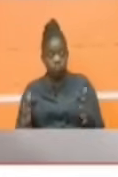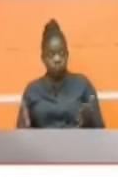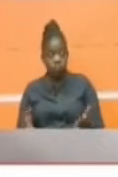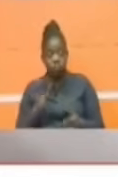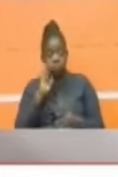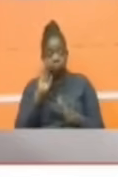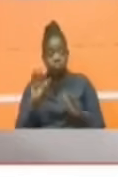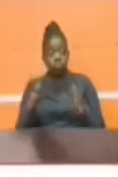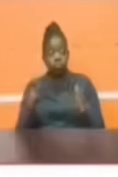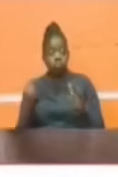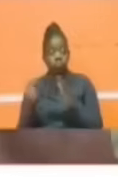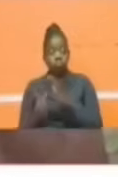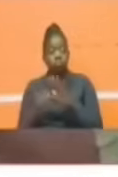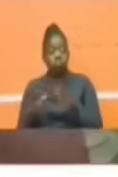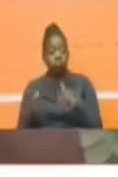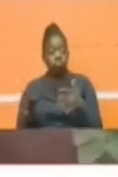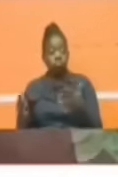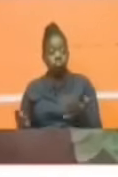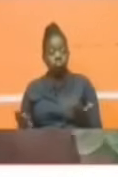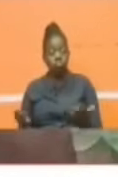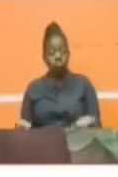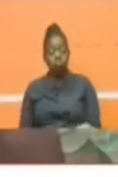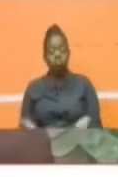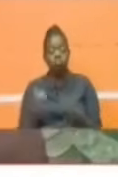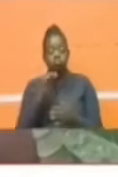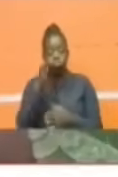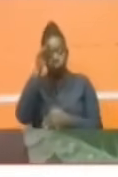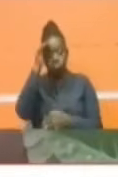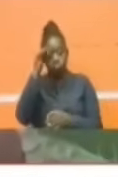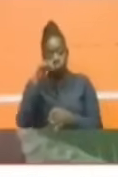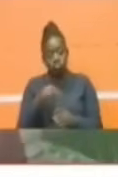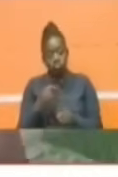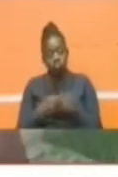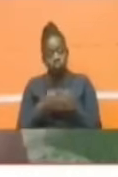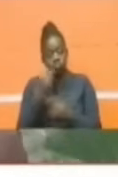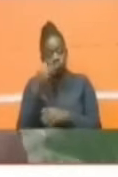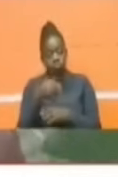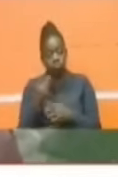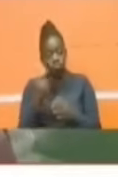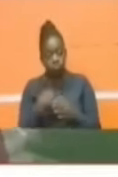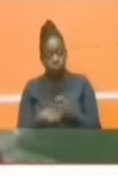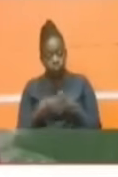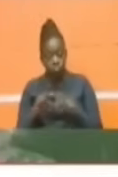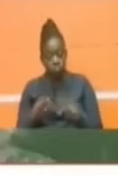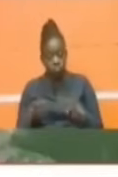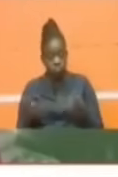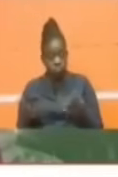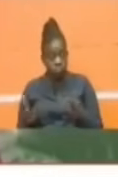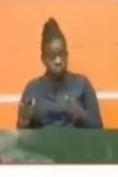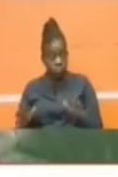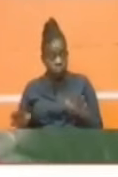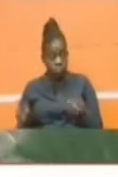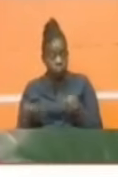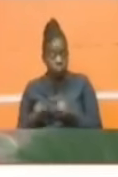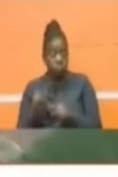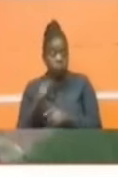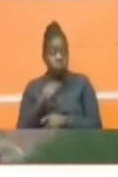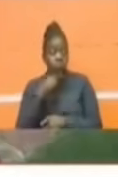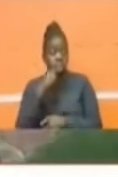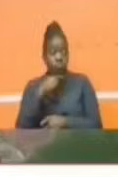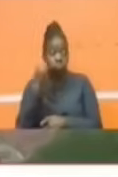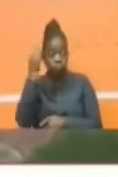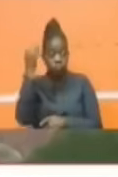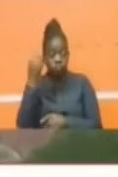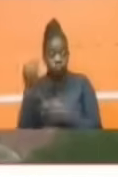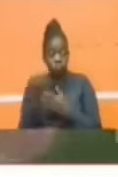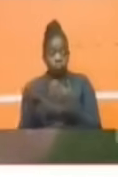otya embeerero etya omwogezi wa poliisi mu Kampala Yan Patrick Onyango agambye nti okunoonyereza kuwedde nga sematimba okutwalibwa mu kkooti esaawa